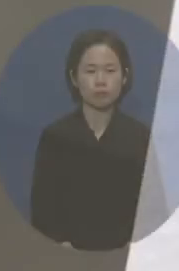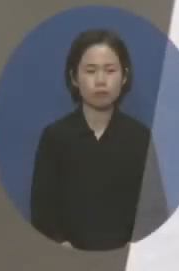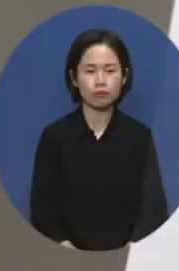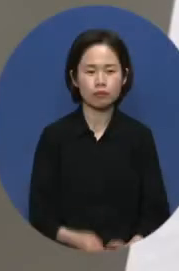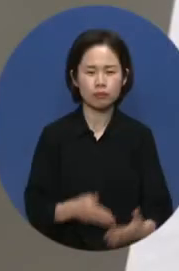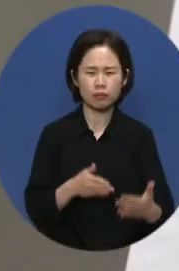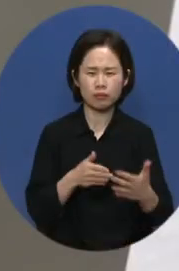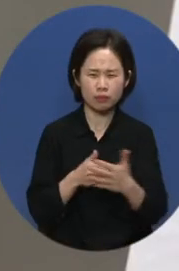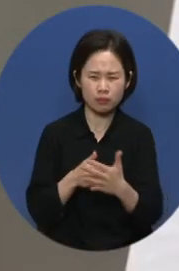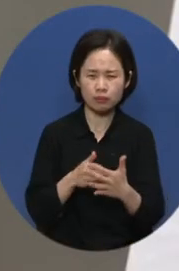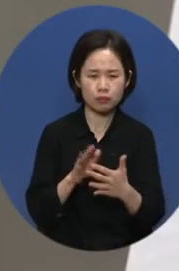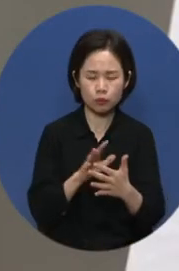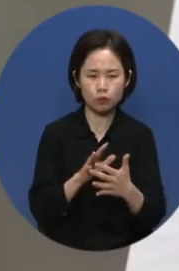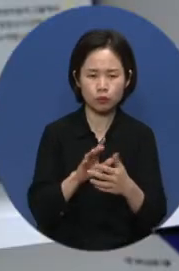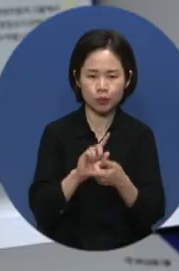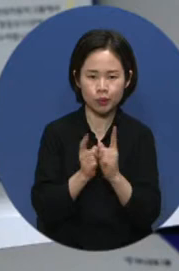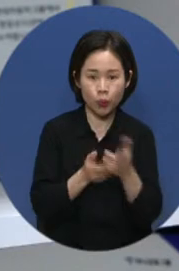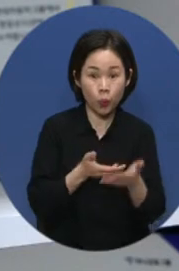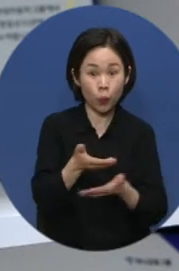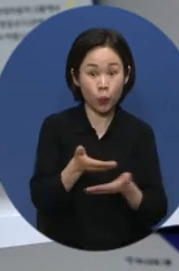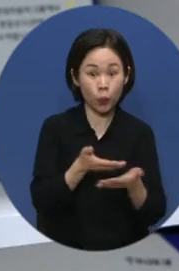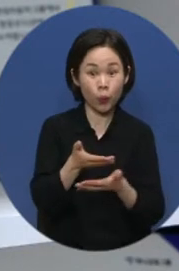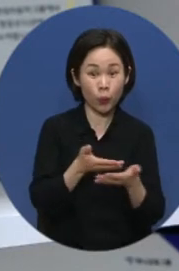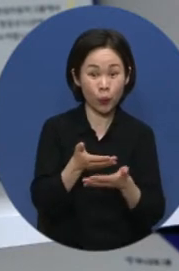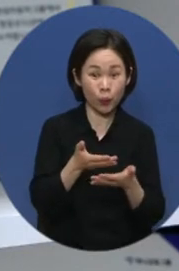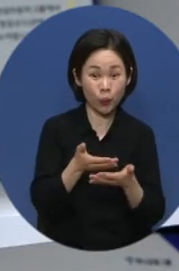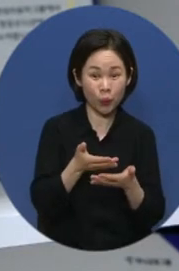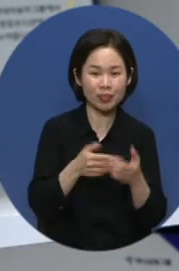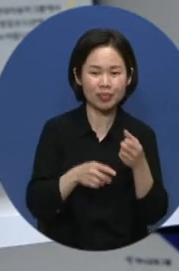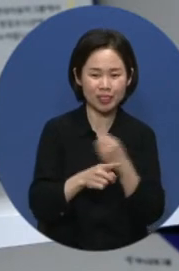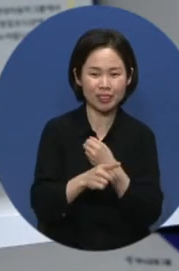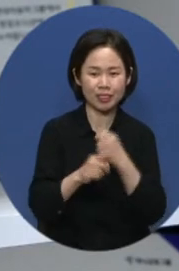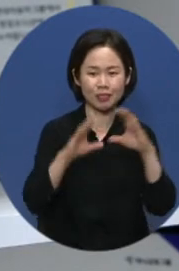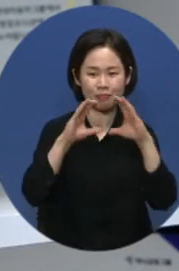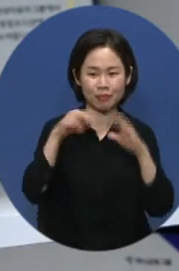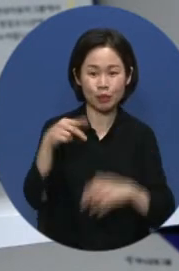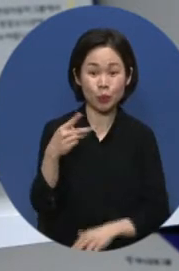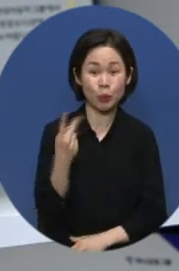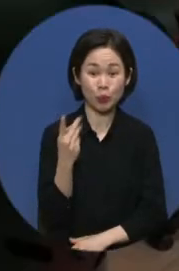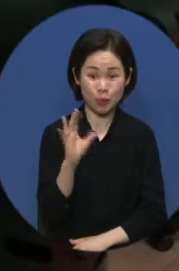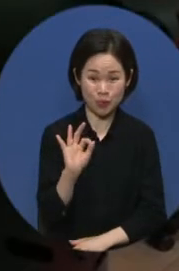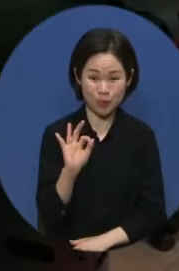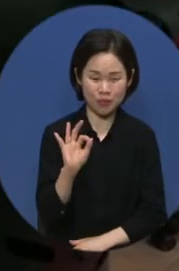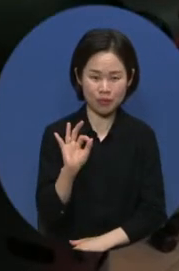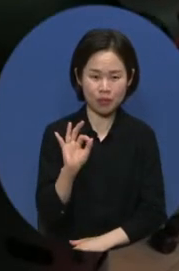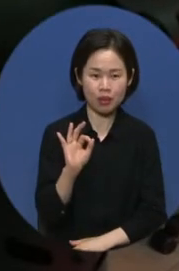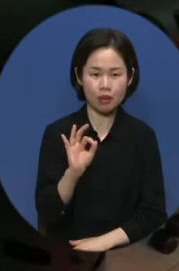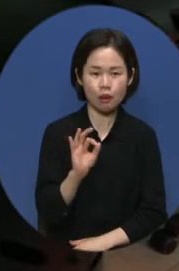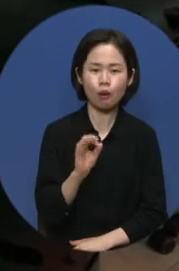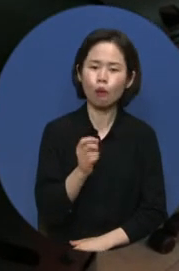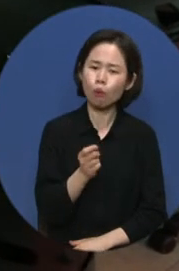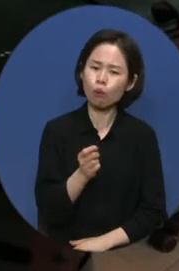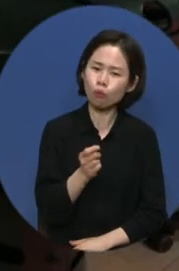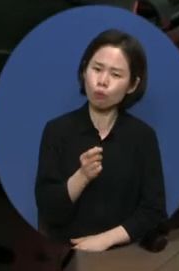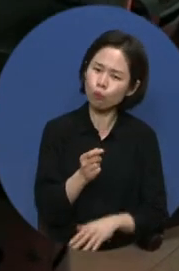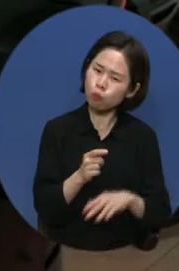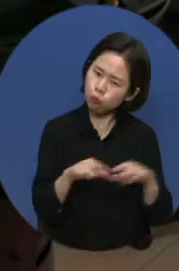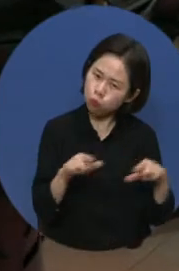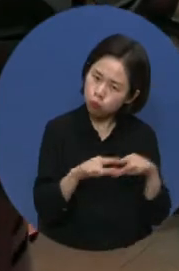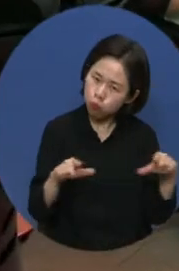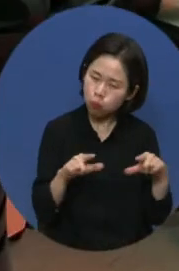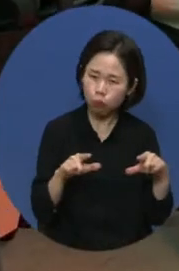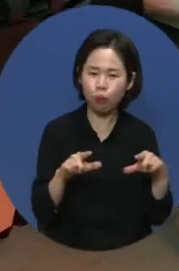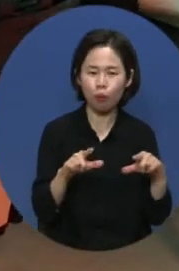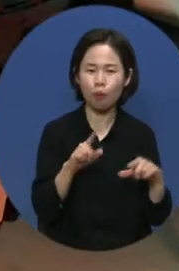막히지 않고 서로 잘 통한다는 의미의 소통. 소소하고 일상적이라고 말하지만